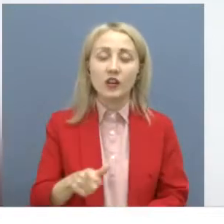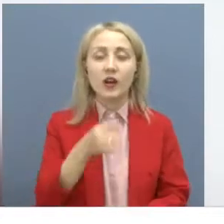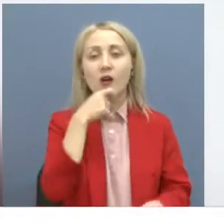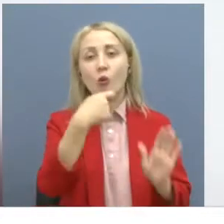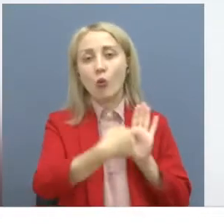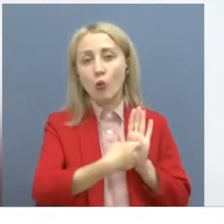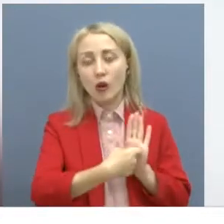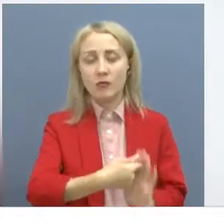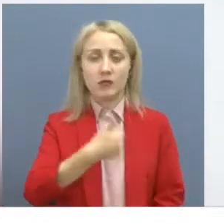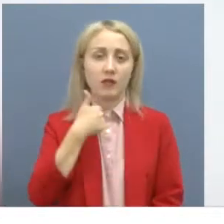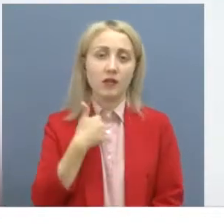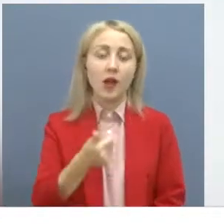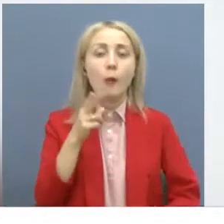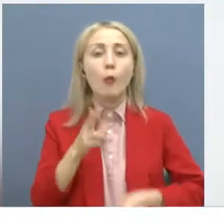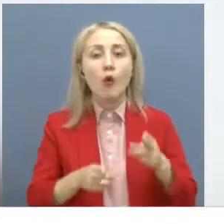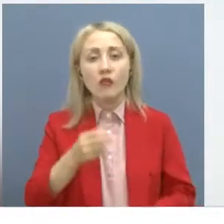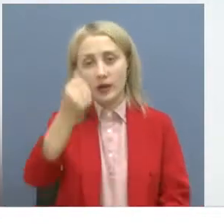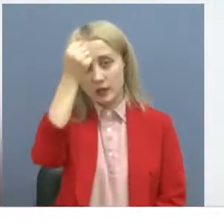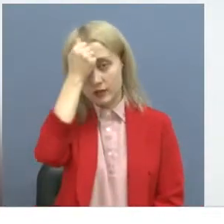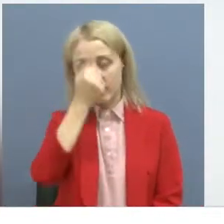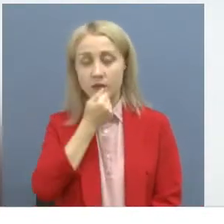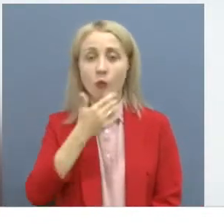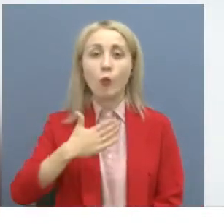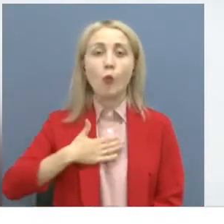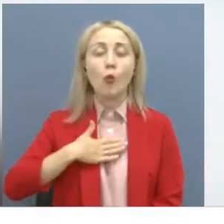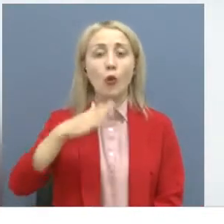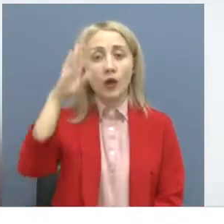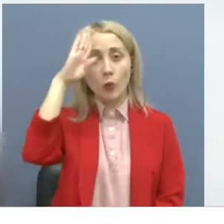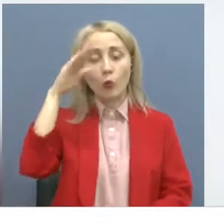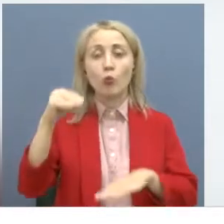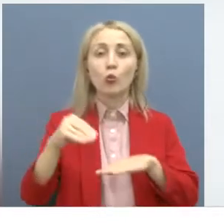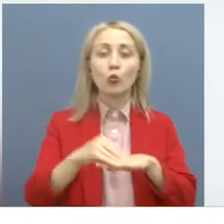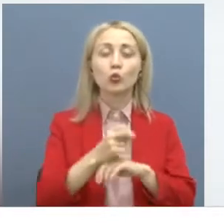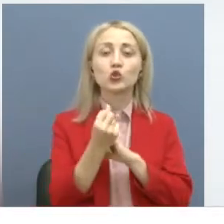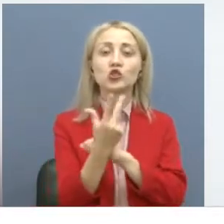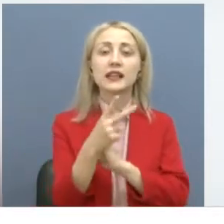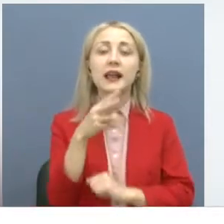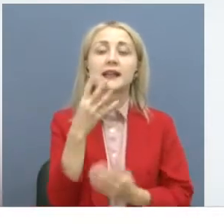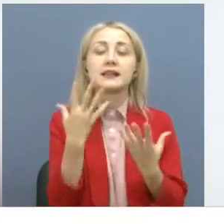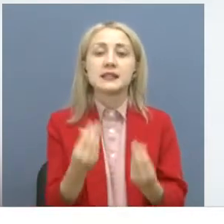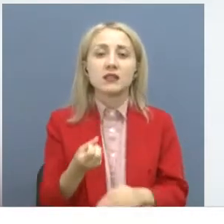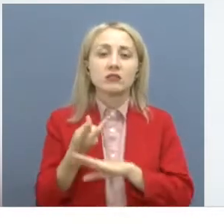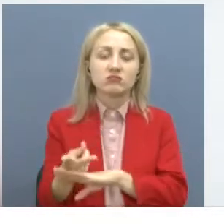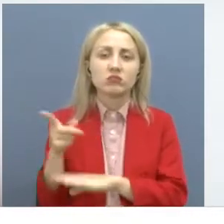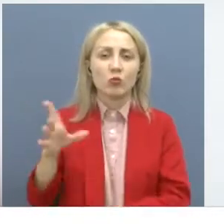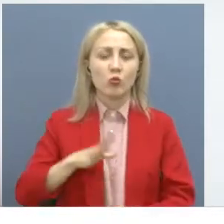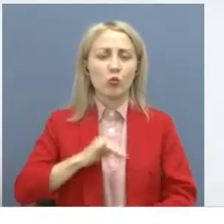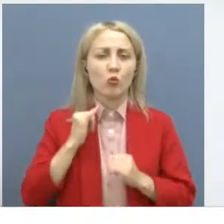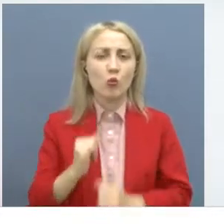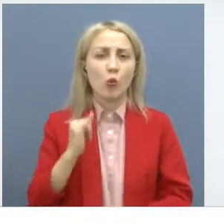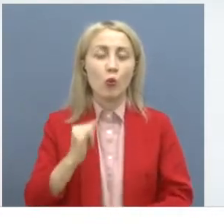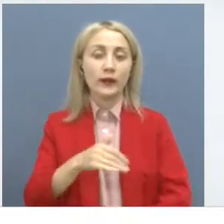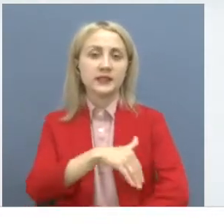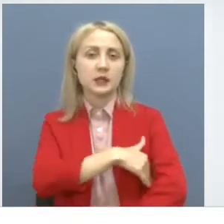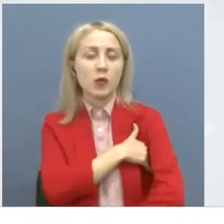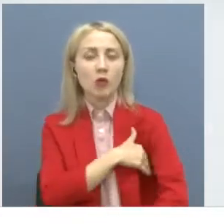жатыр. Жағдайым жақсы. Дәрігерлерге, медициналық қызметкерлерге, аспаздарға көп рахмет. Жолдасым 16 күн жатса, соның 13 күнінде